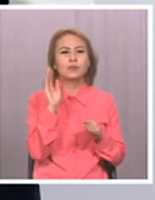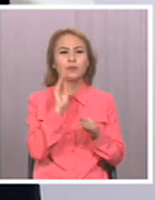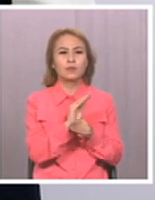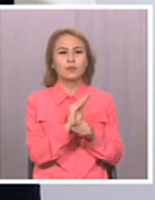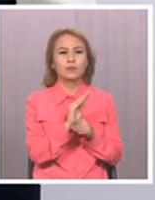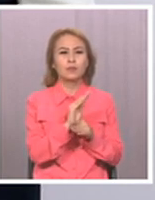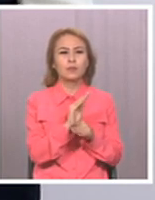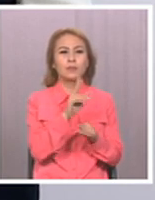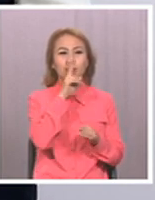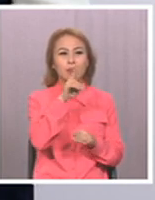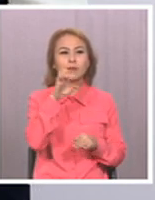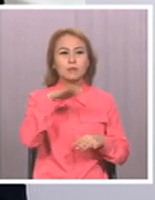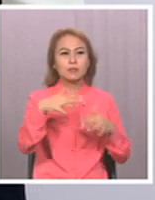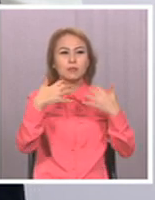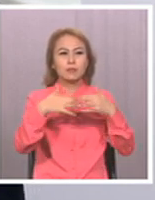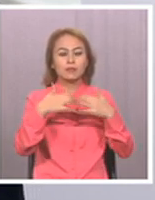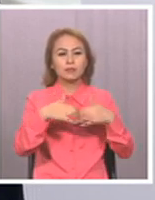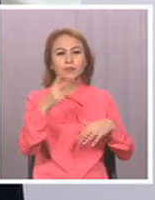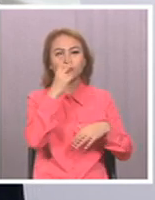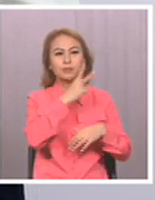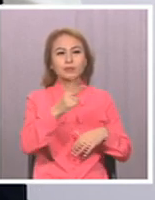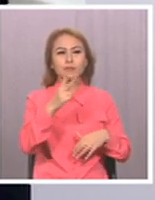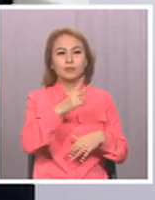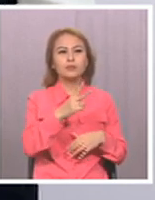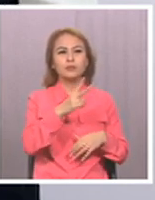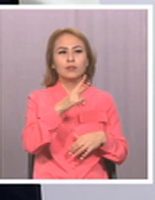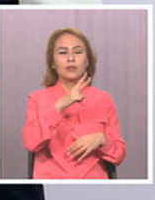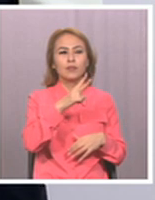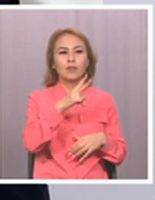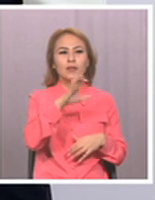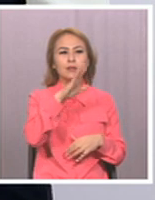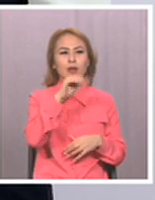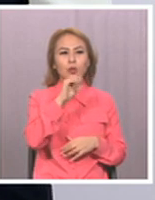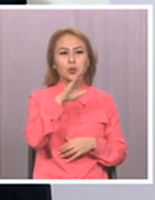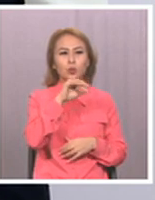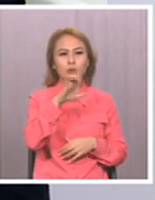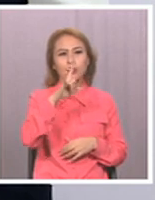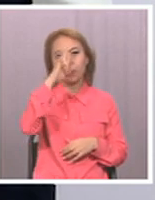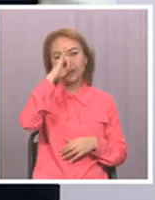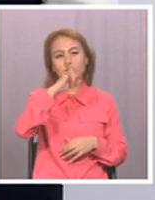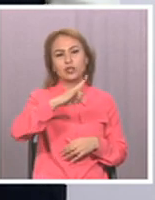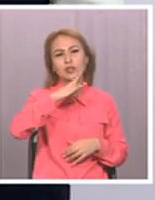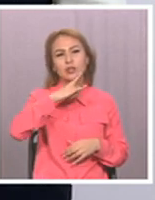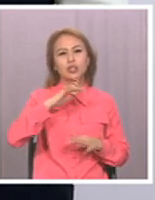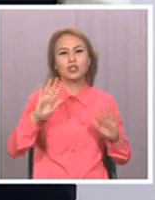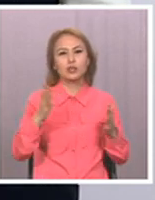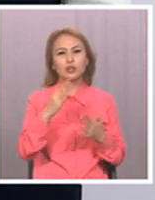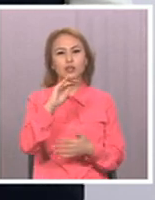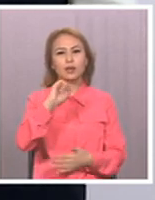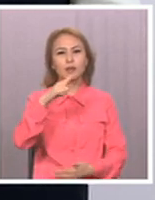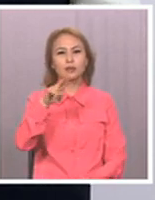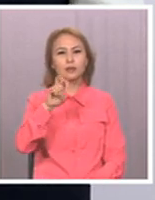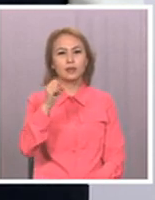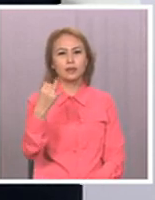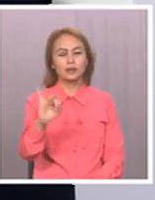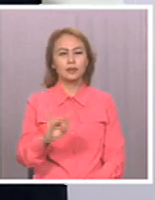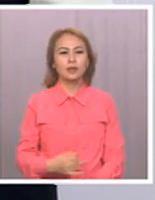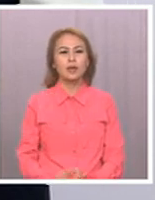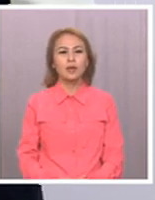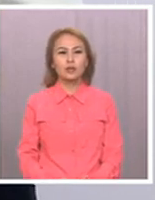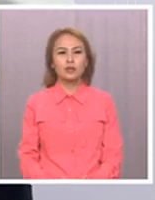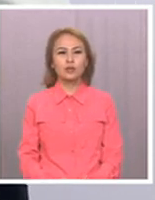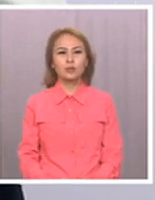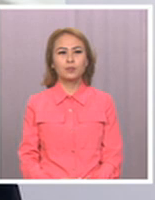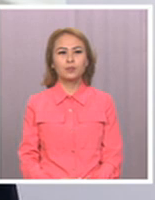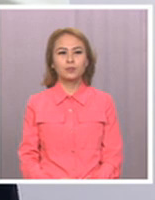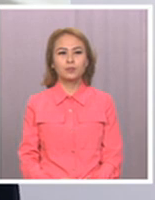бастайық. Статистика дегеніміз ол латынша статус, ал қазақша мағынасы жағдай дегенді білдіреді екен.